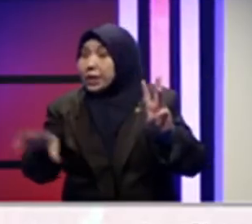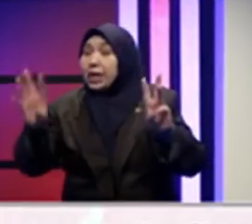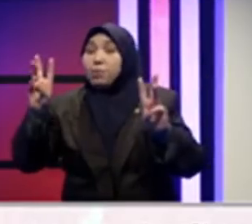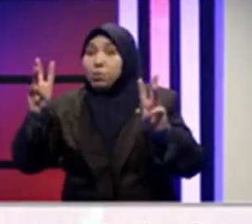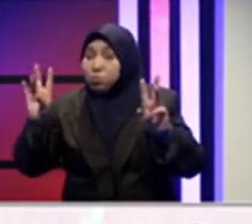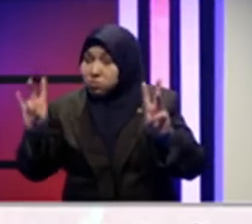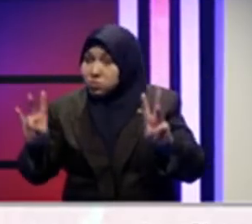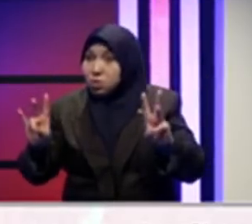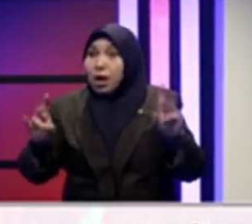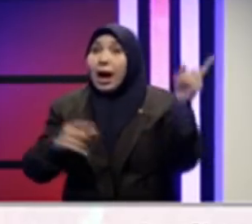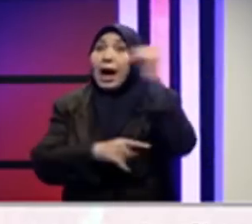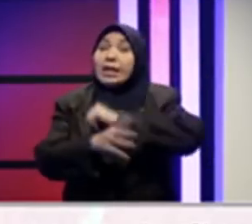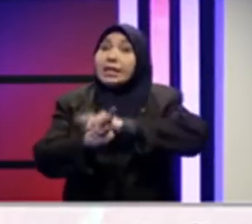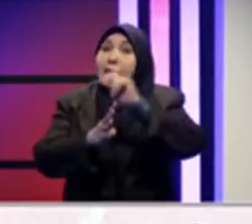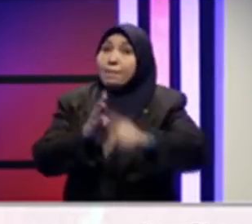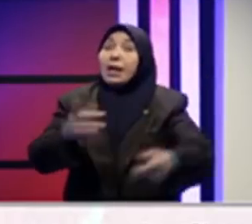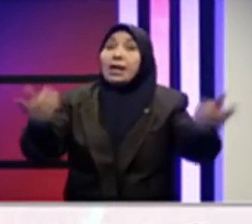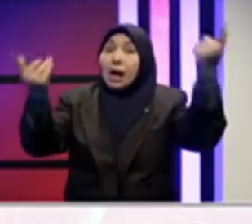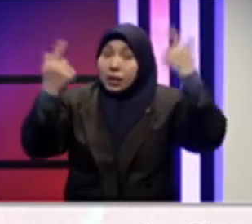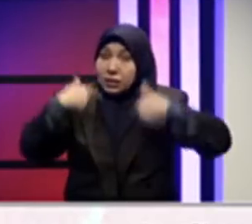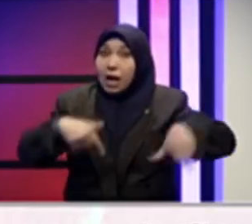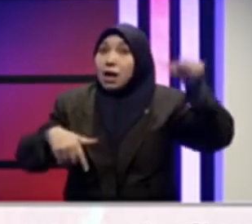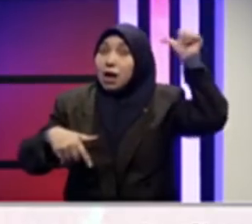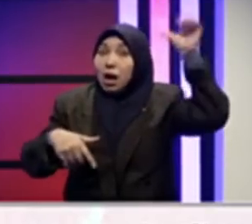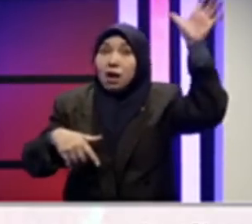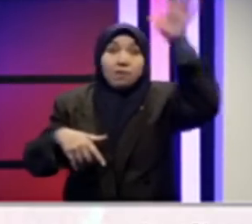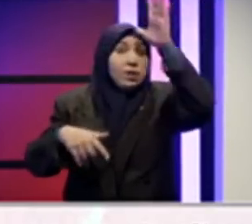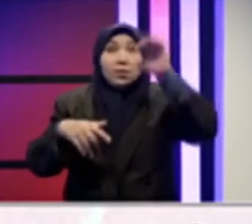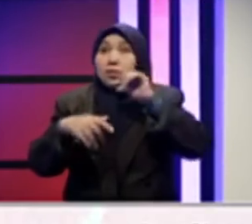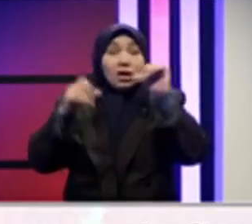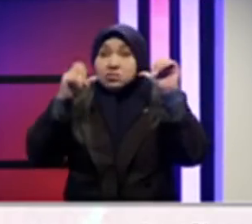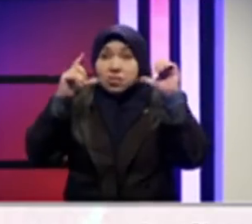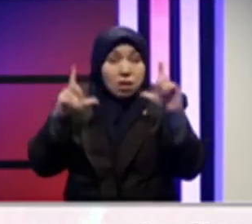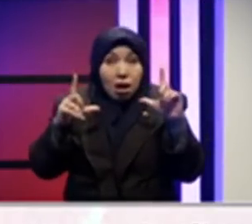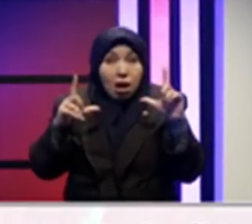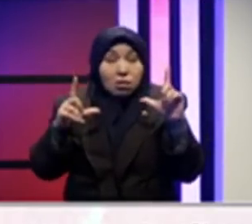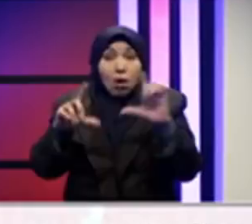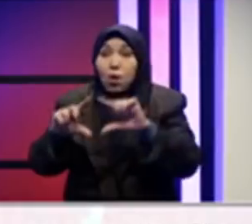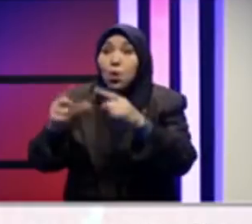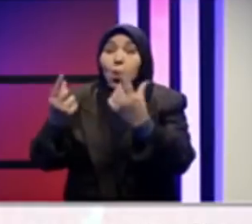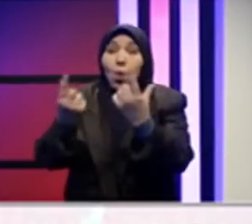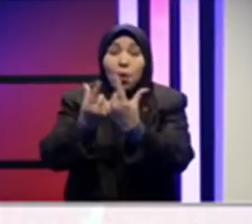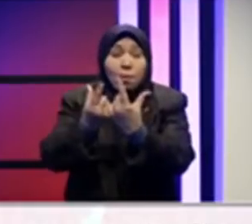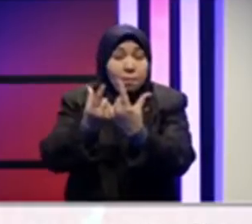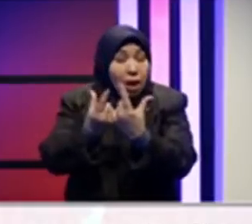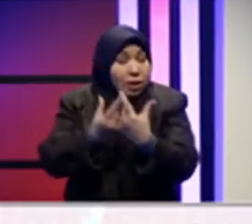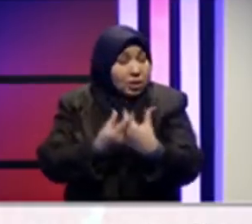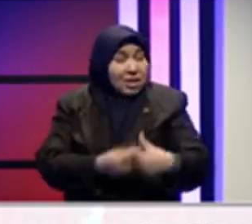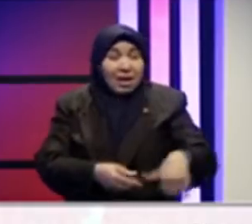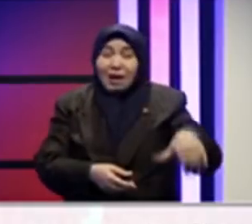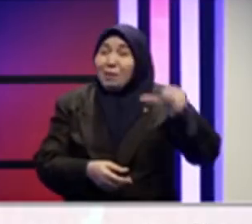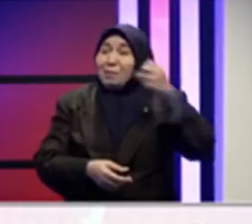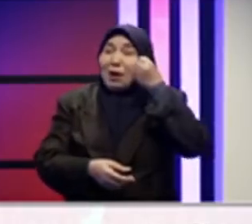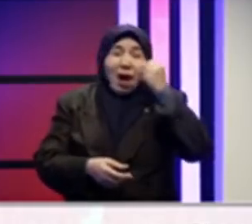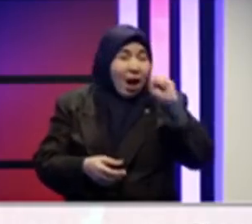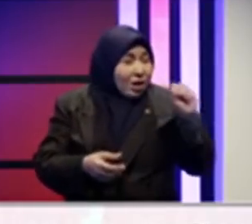datang dengan tiba-tiba, keadaan kaum kafir tidak sedar ataupun golongan yang mutrafuha itu sedang